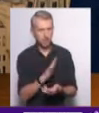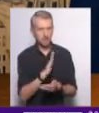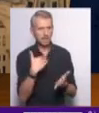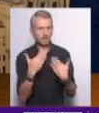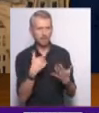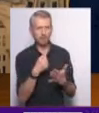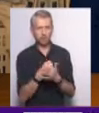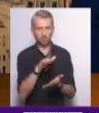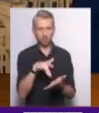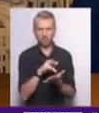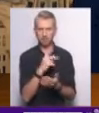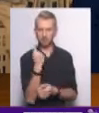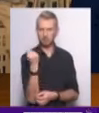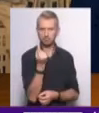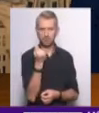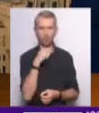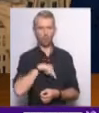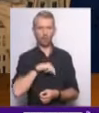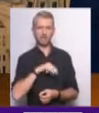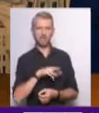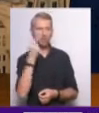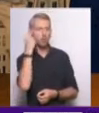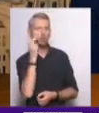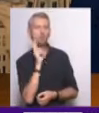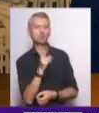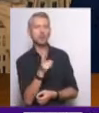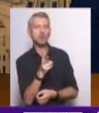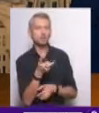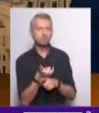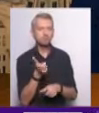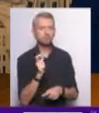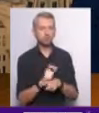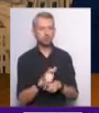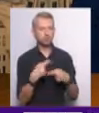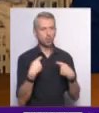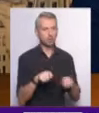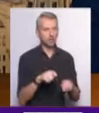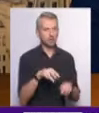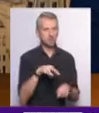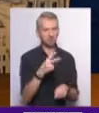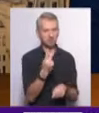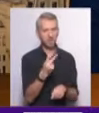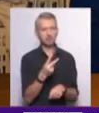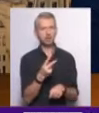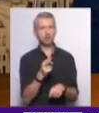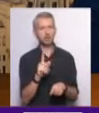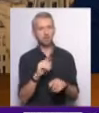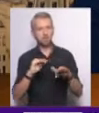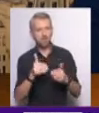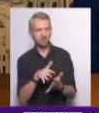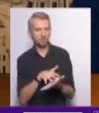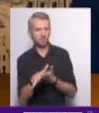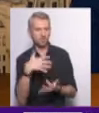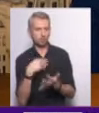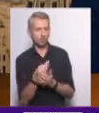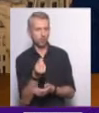єдиного організму, а думають виключно про те, як якомога більше продати квадратних метрів і якого менше витрати на це своїх